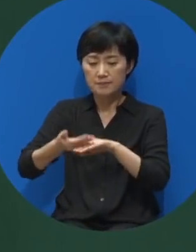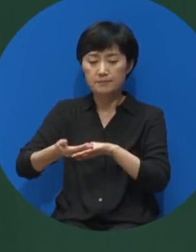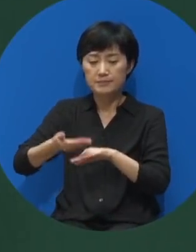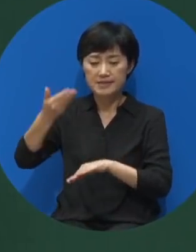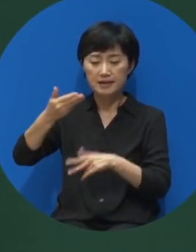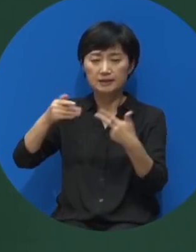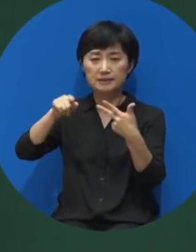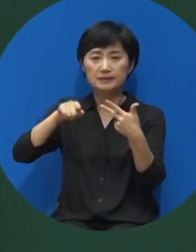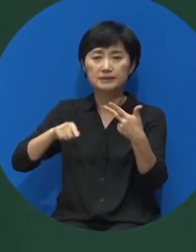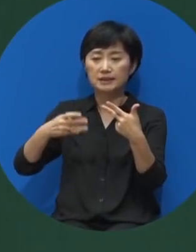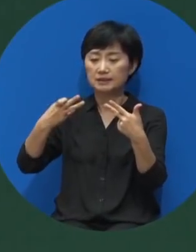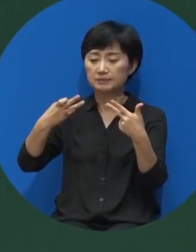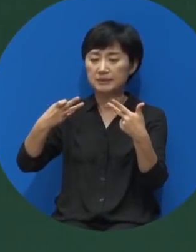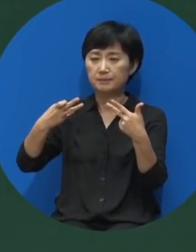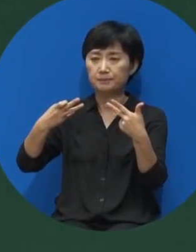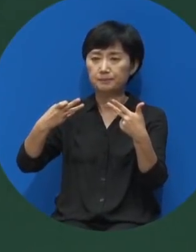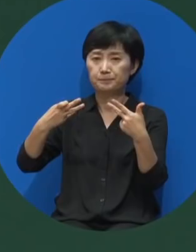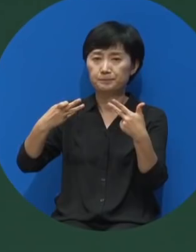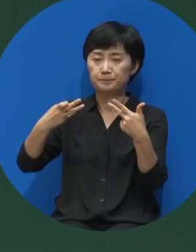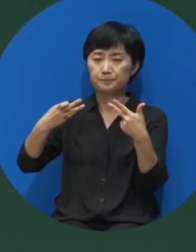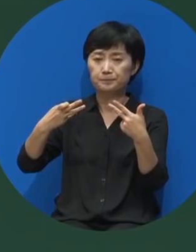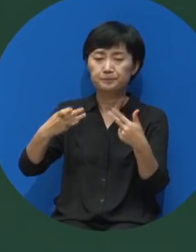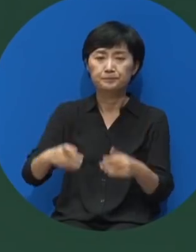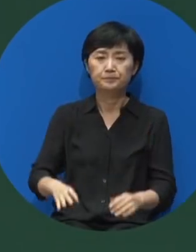7장 13절이 나옵니다.